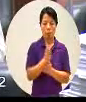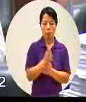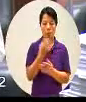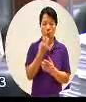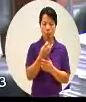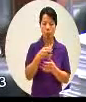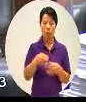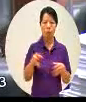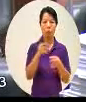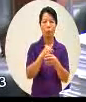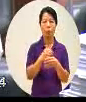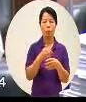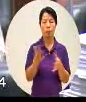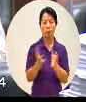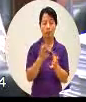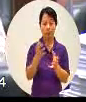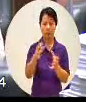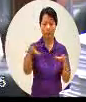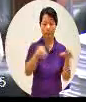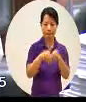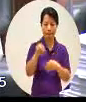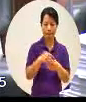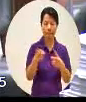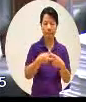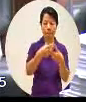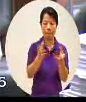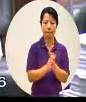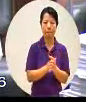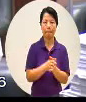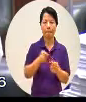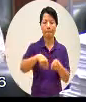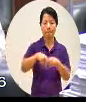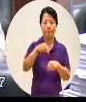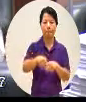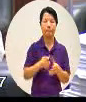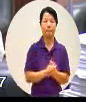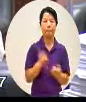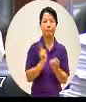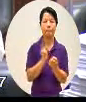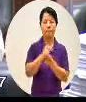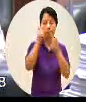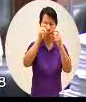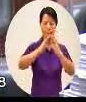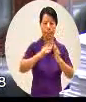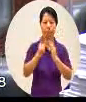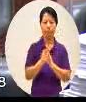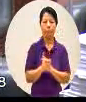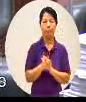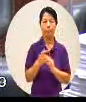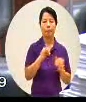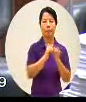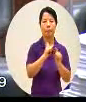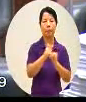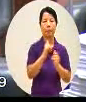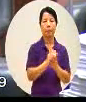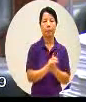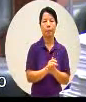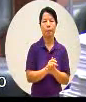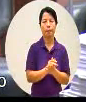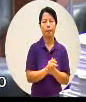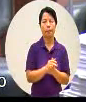你唔免回答了紧吼，嘛紧甲这个代志啊做好好，这对咱高雄市绝对是真正面的